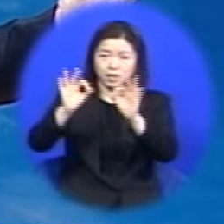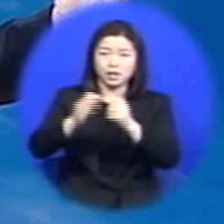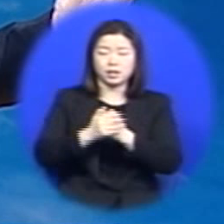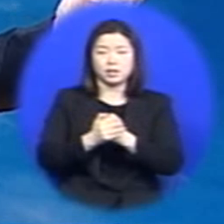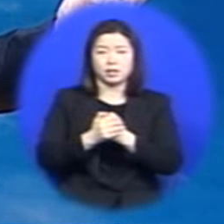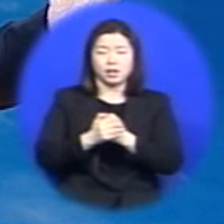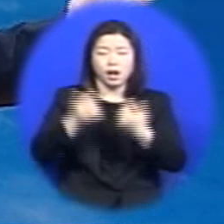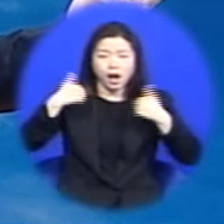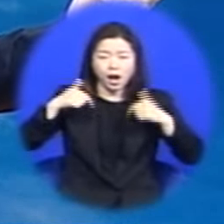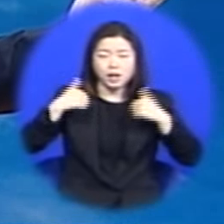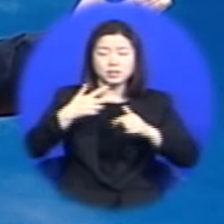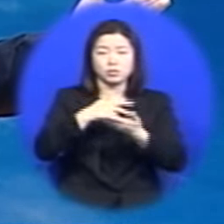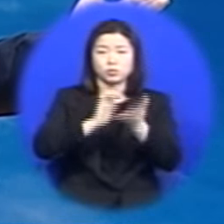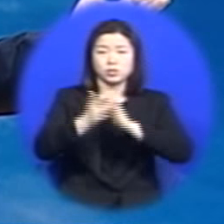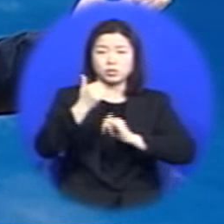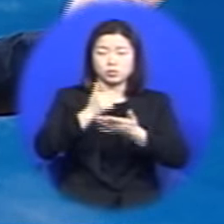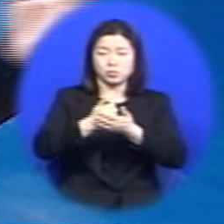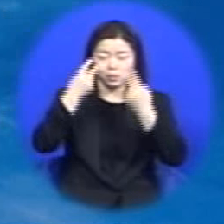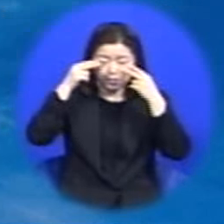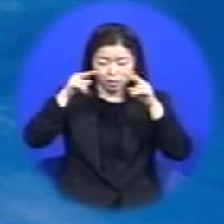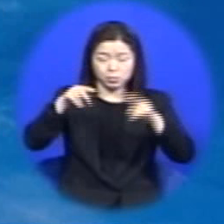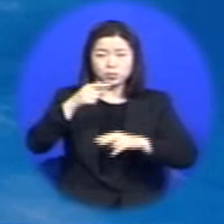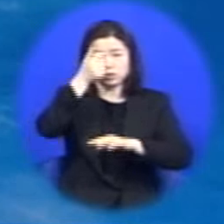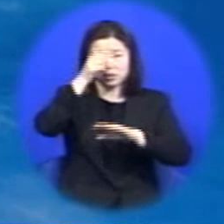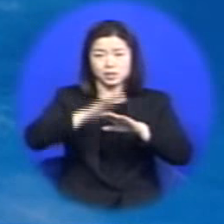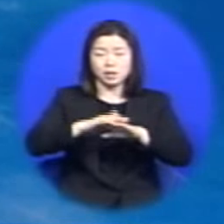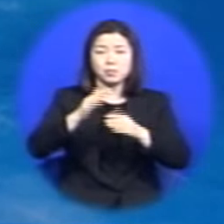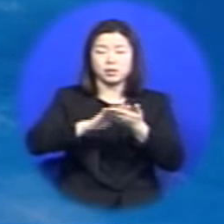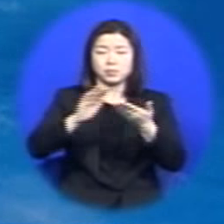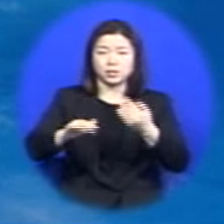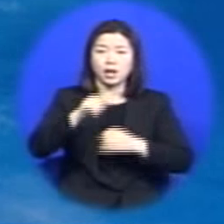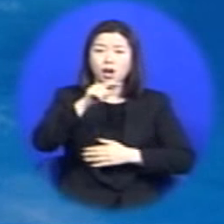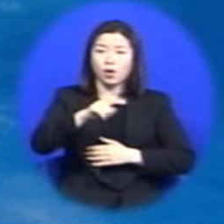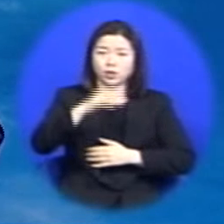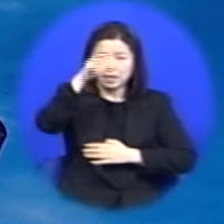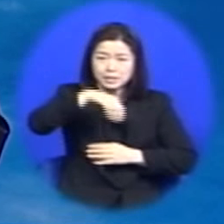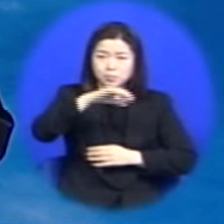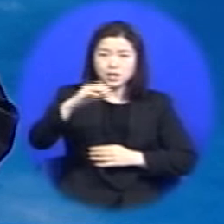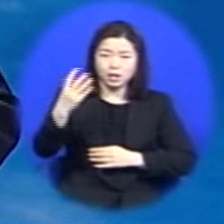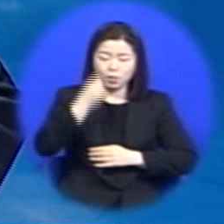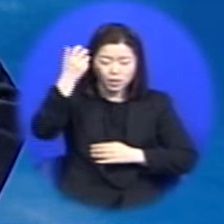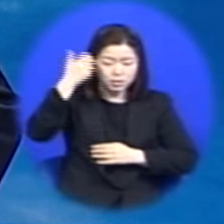예수님을 바라보는 것이 예배입니다. 거기에 십자가와 성령의 역사가 있습니다.